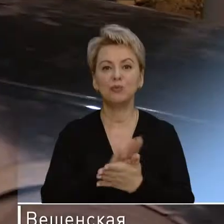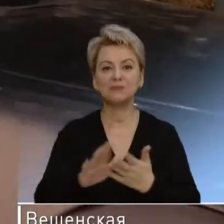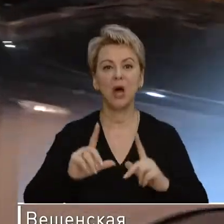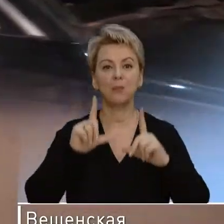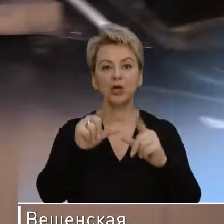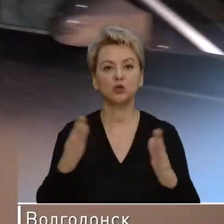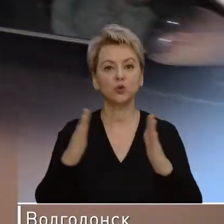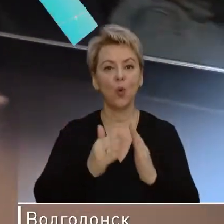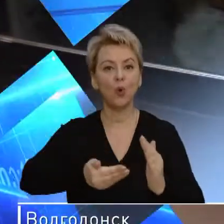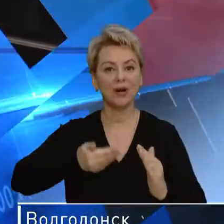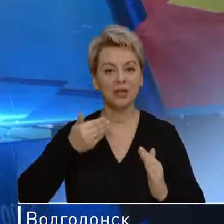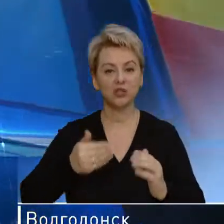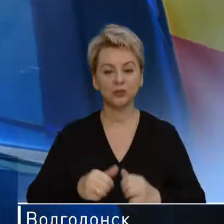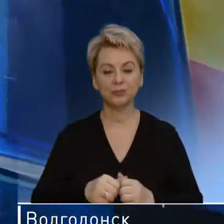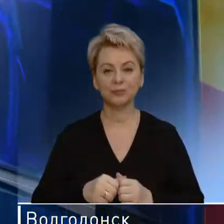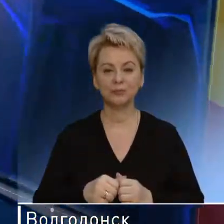проезд к дому раньше.